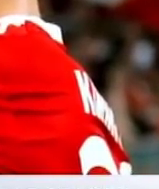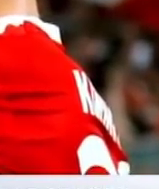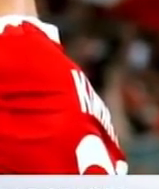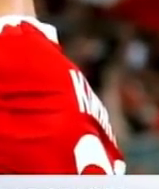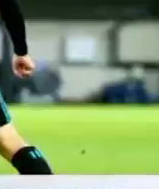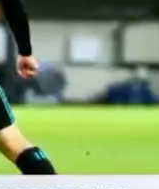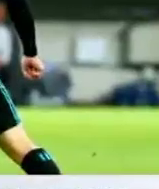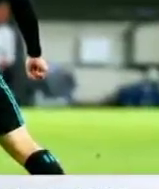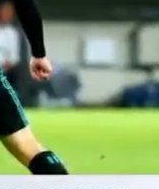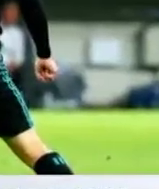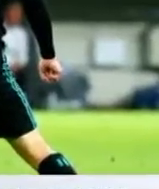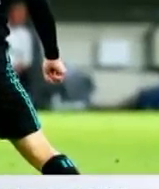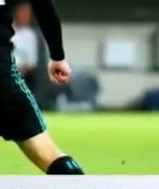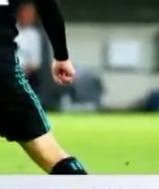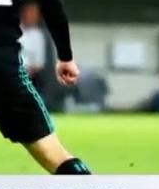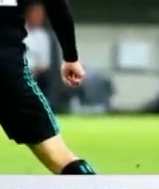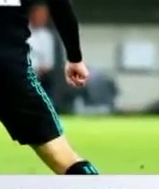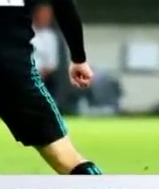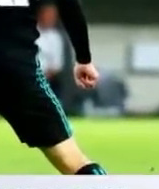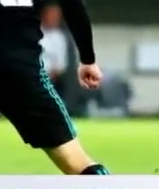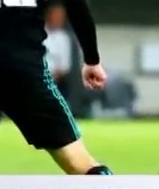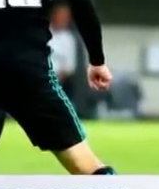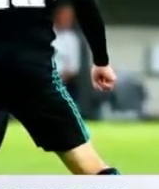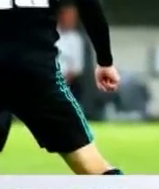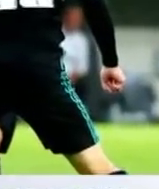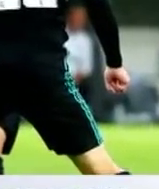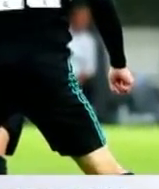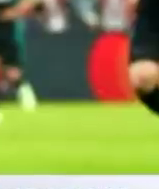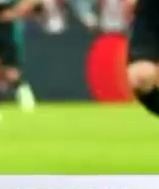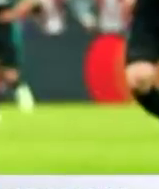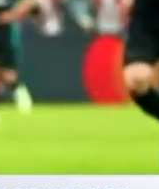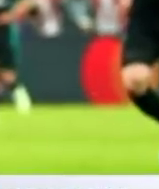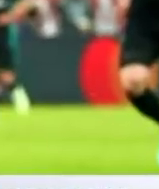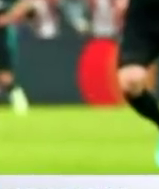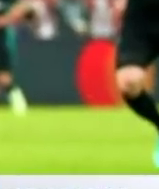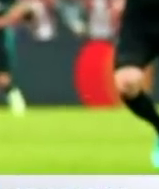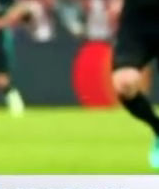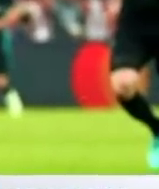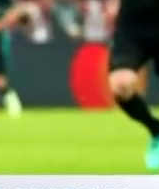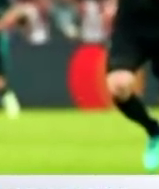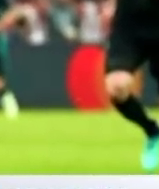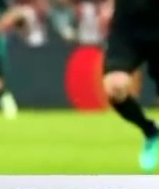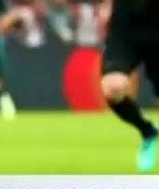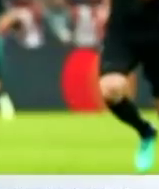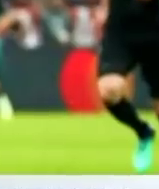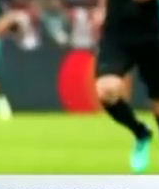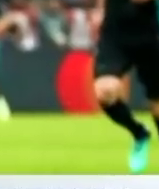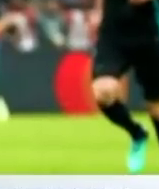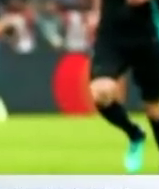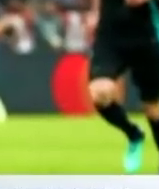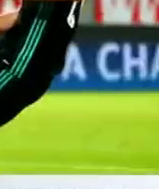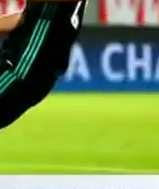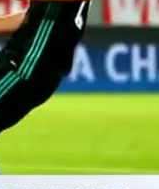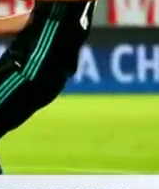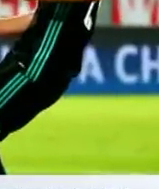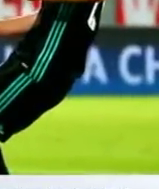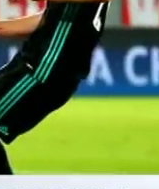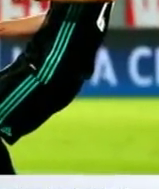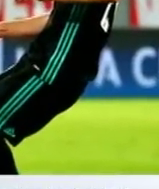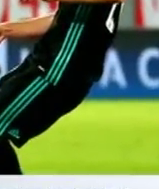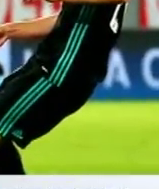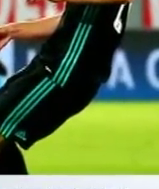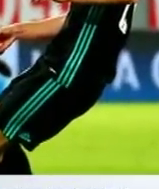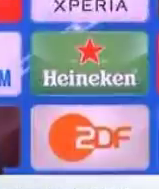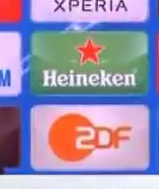Испании, где решится, кто выйдет в финал. Напомню, накануне прошла игра второй пары полуфиналистов. Ливерпуль разгромил Рому со счетом